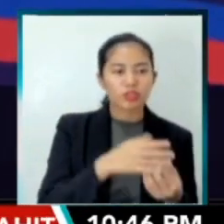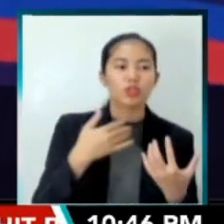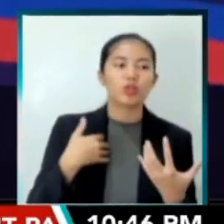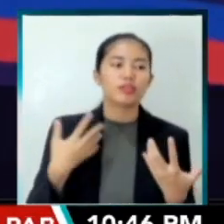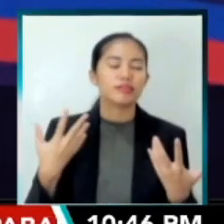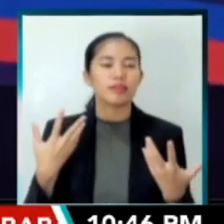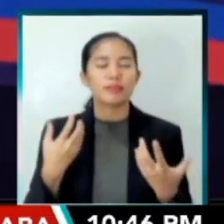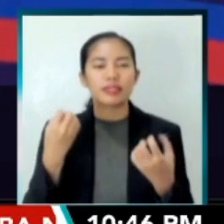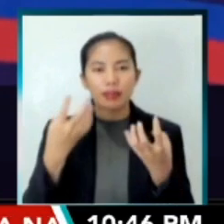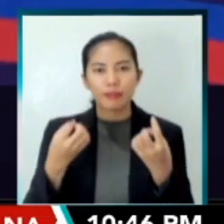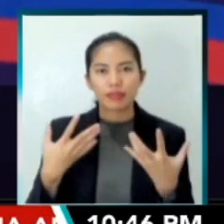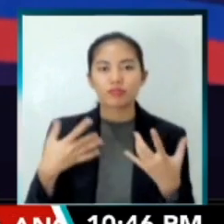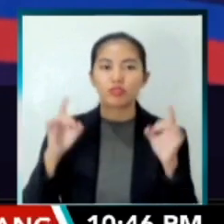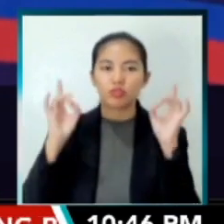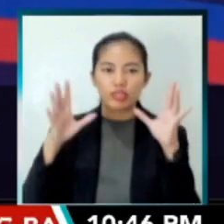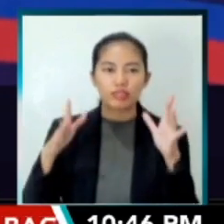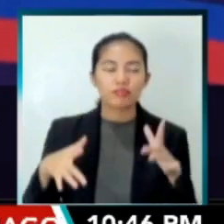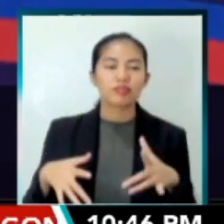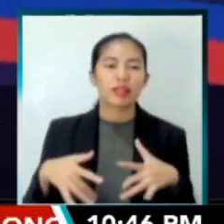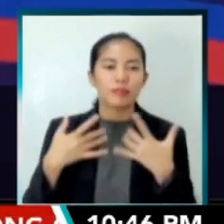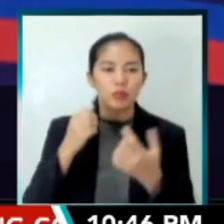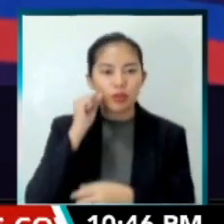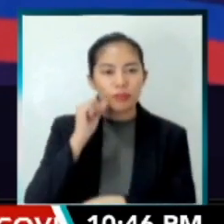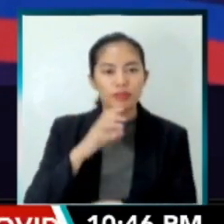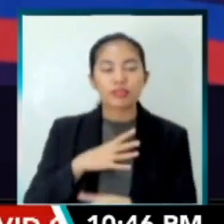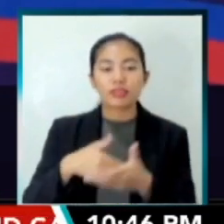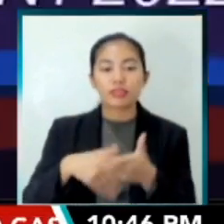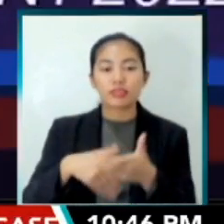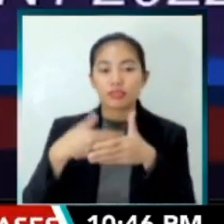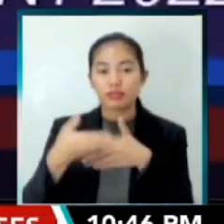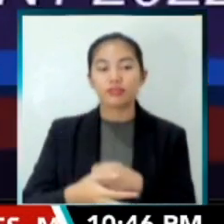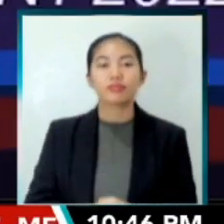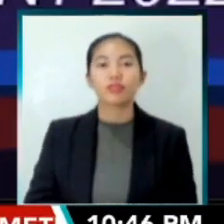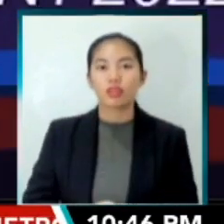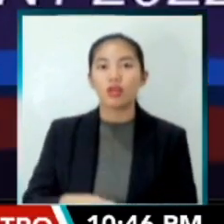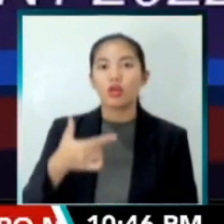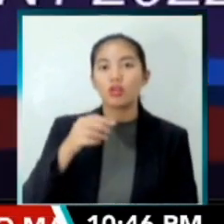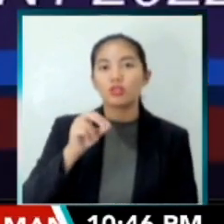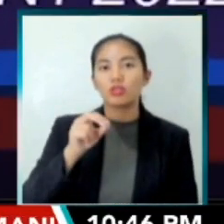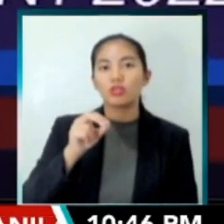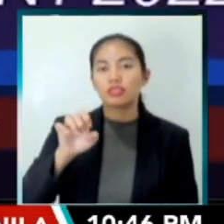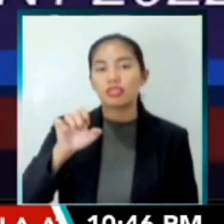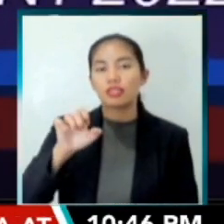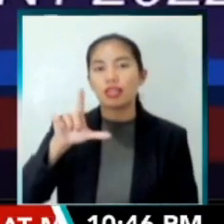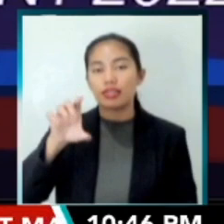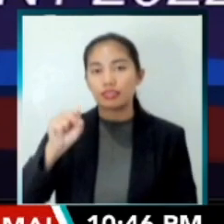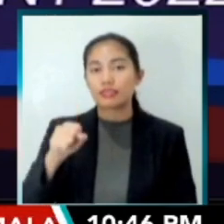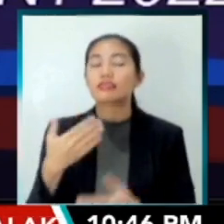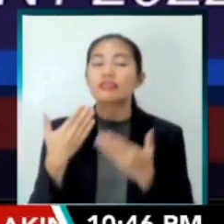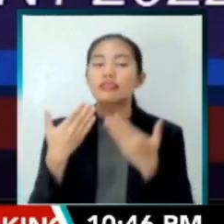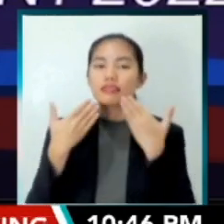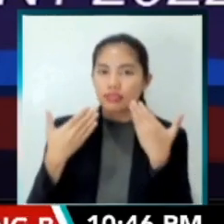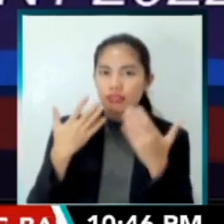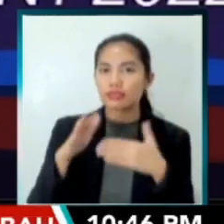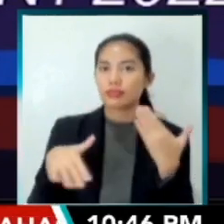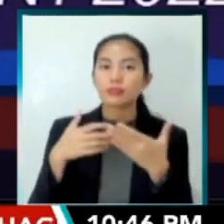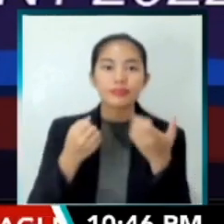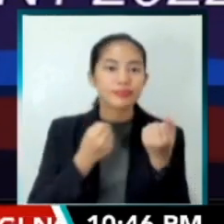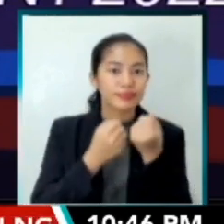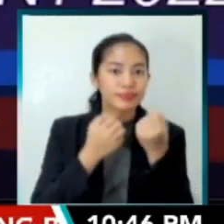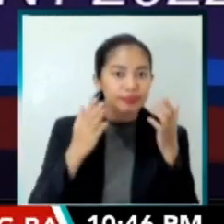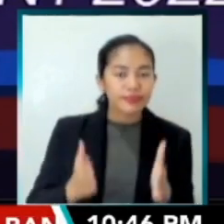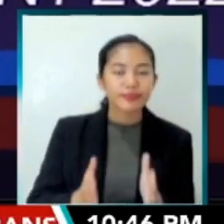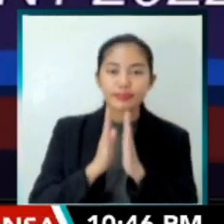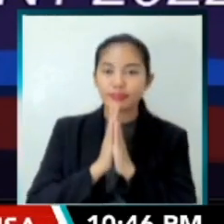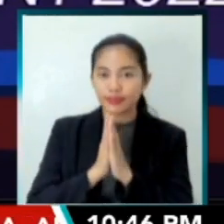COMELEC, nagpasalamat naman si presidential candidate Norberto Gonzalez sa mga sumusuporta at nagdarasal para siya ay manalo sa